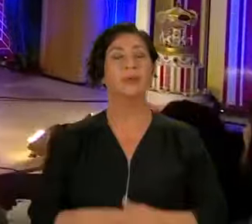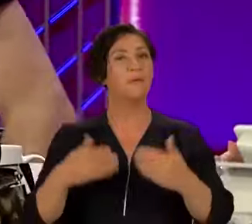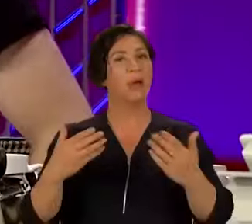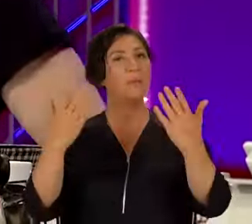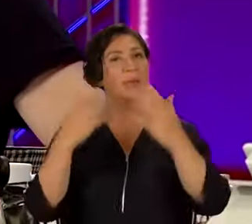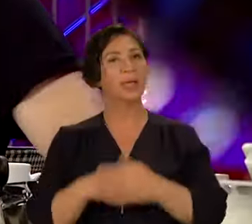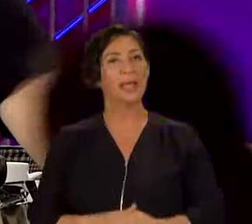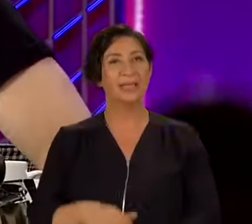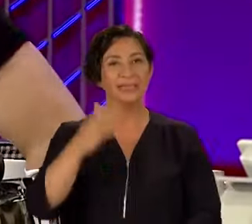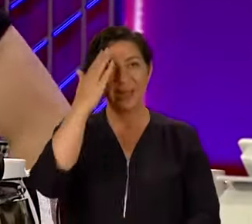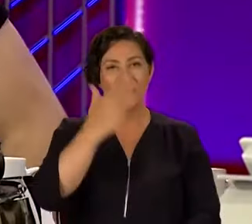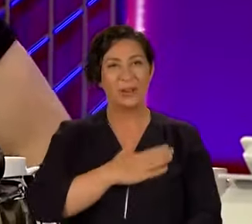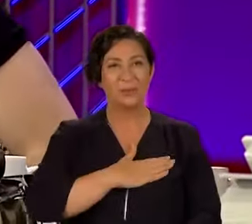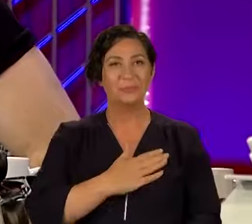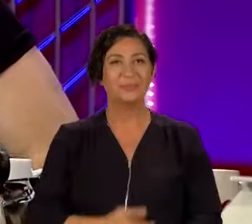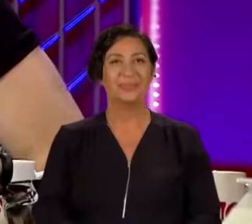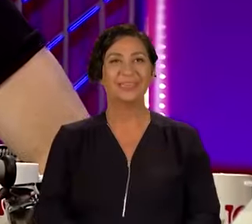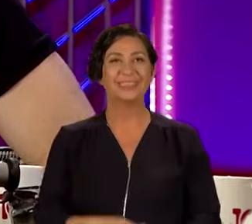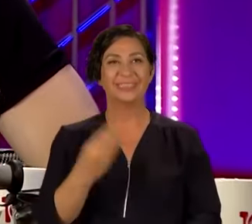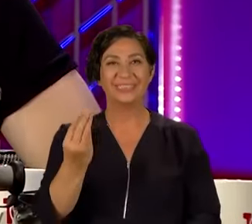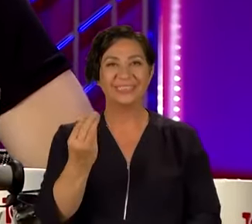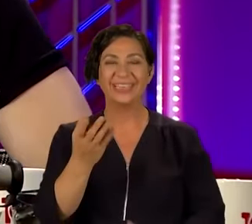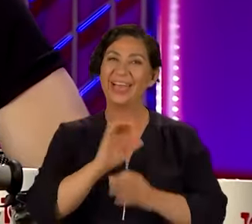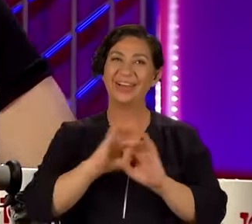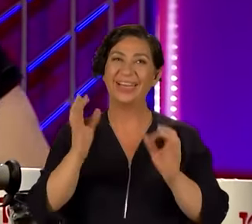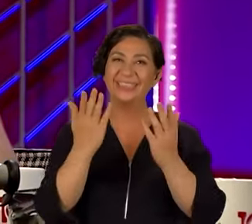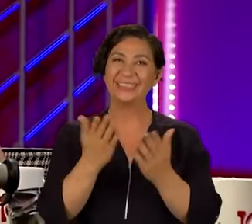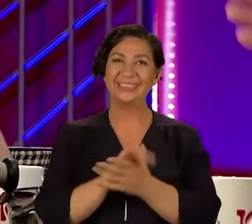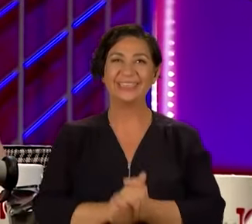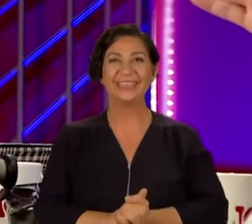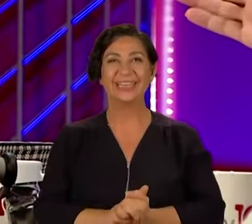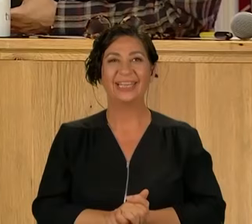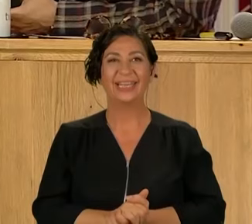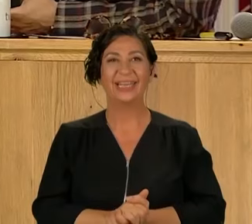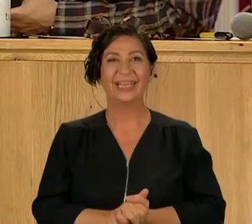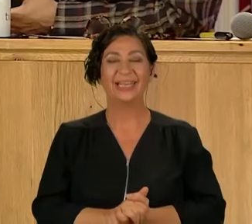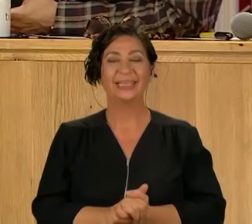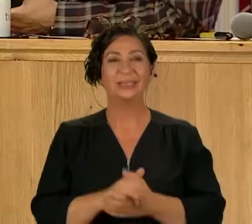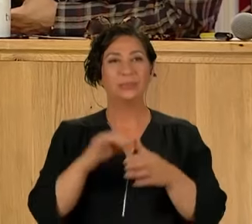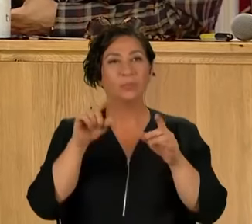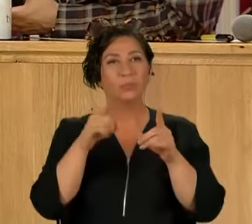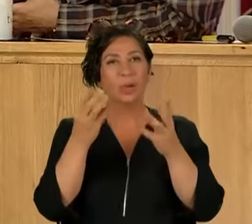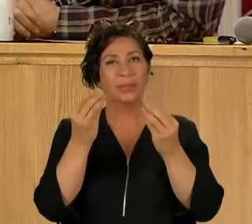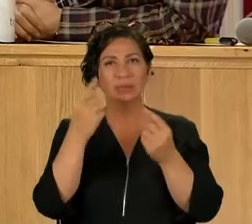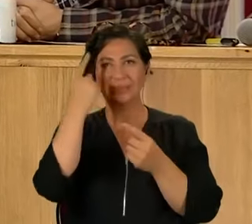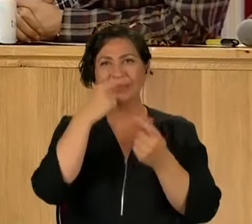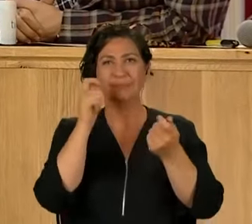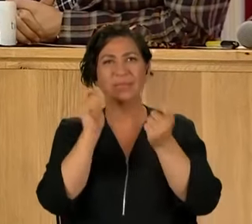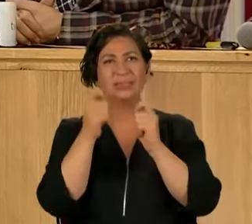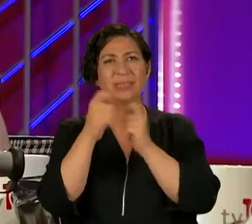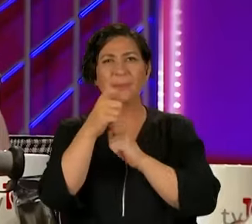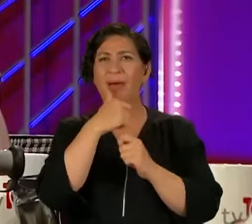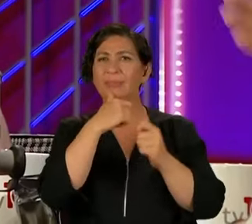Vay be! Selamünaleyküm. He. Nasılsın? Harikuladesin. Şimdi bu kadar çok tip değiştiren bir